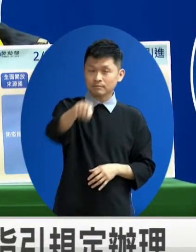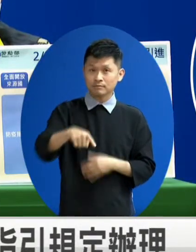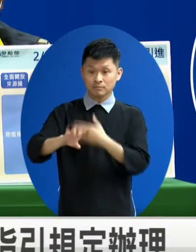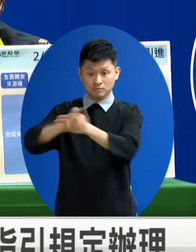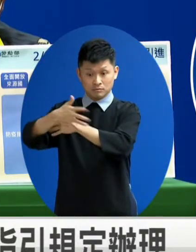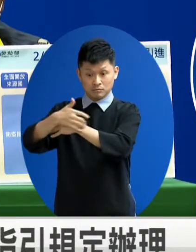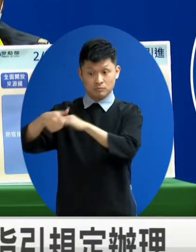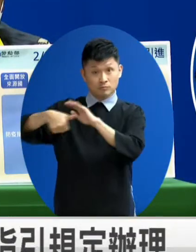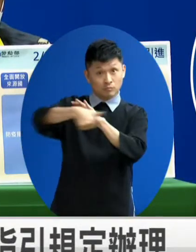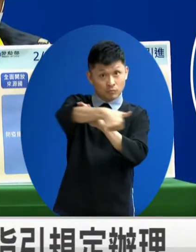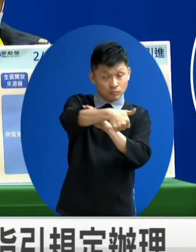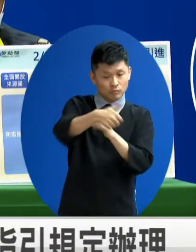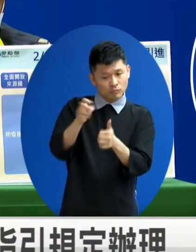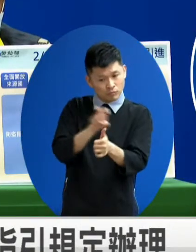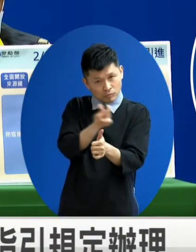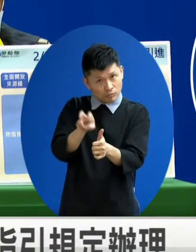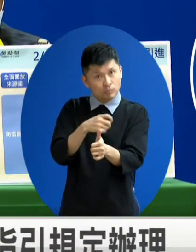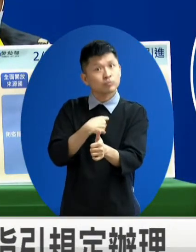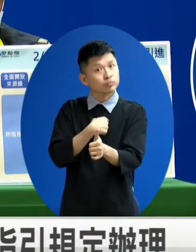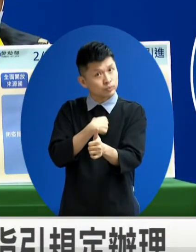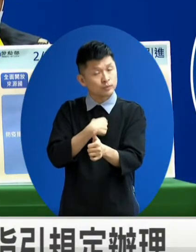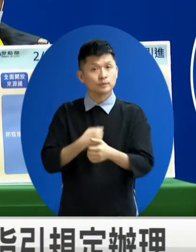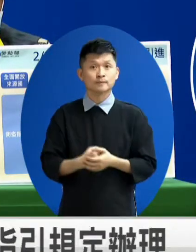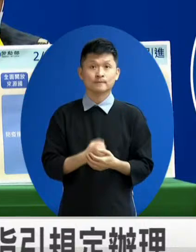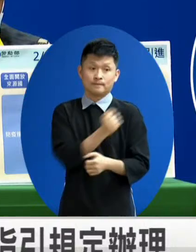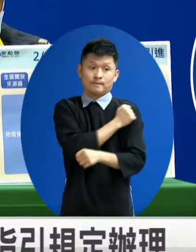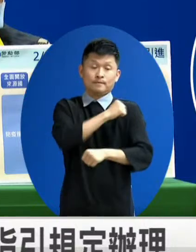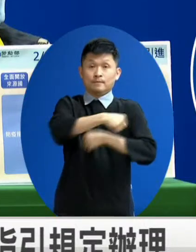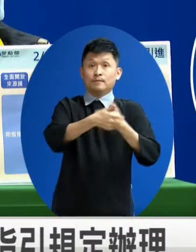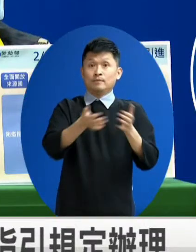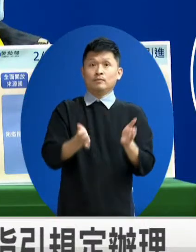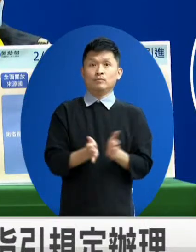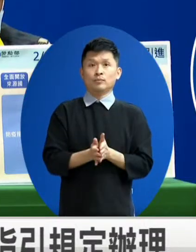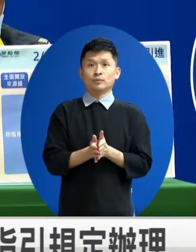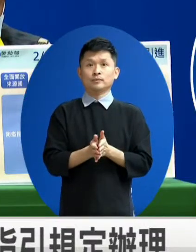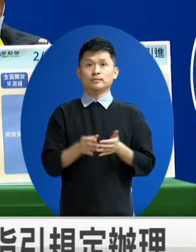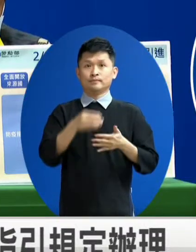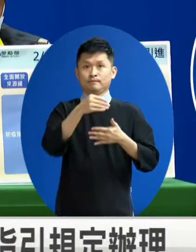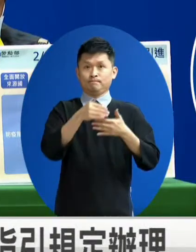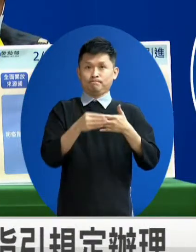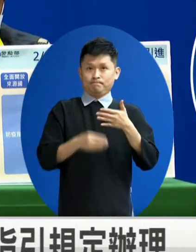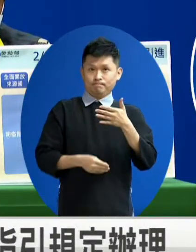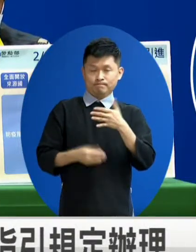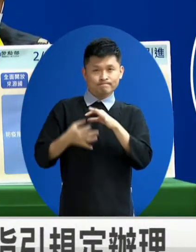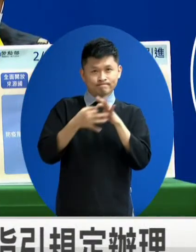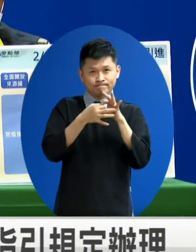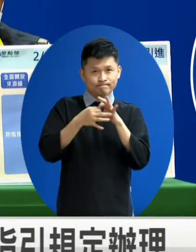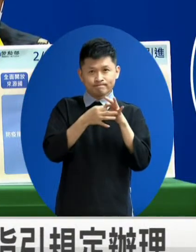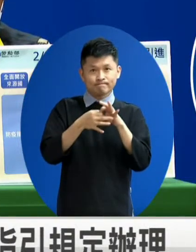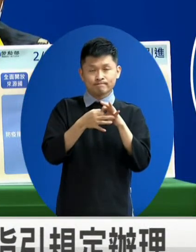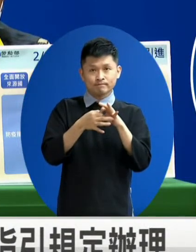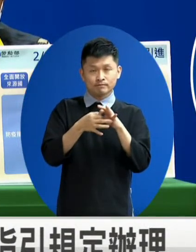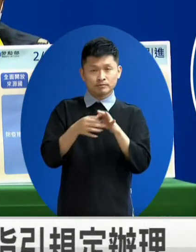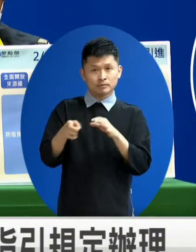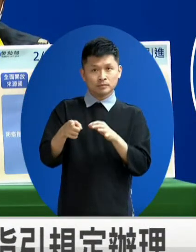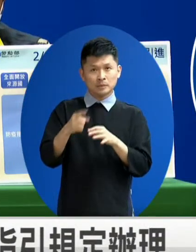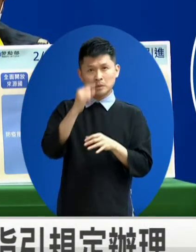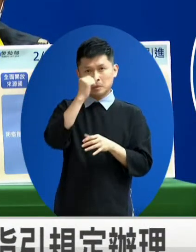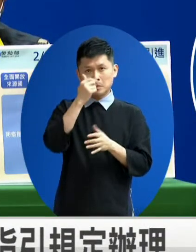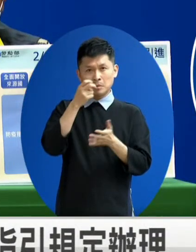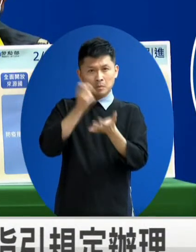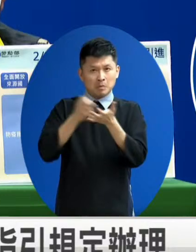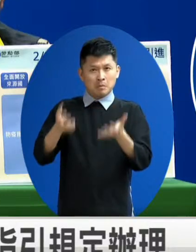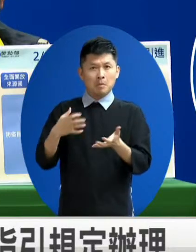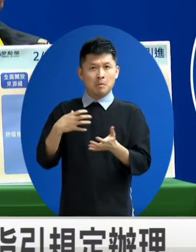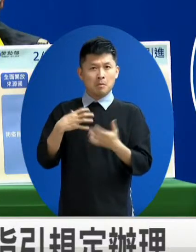的照顾管理责任，能够落实劳动部所定的相关的因应严重特殊传